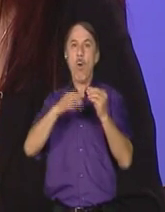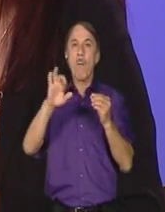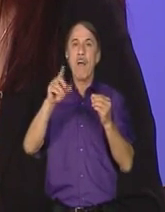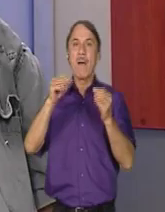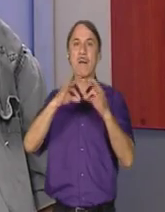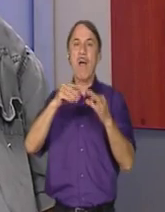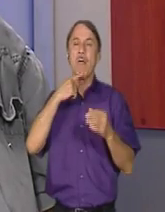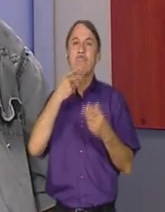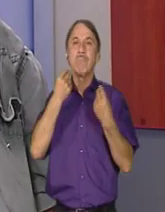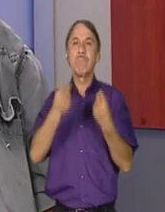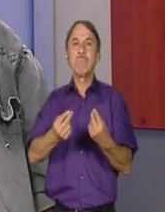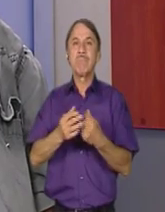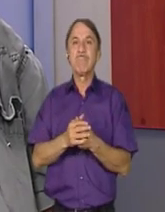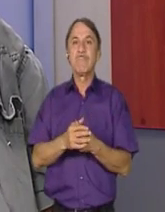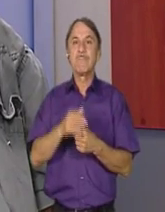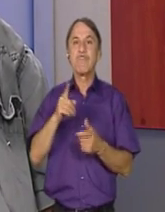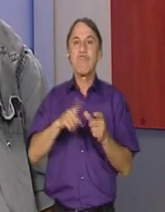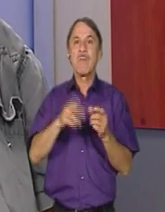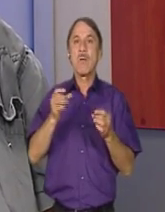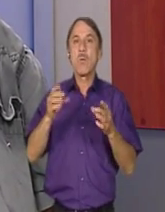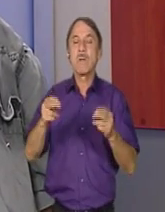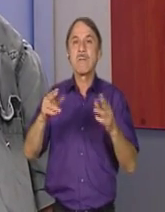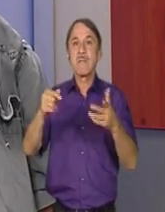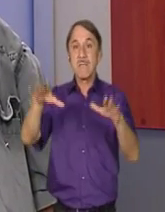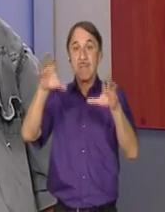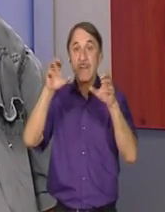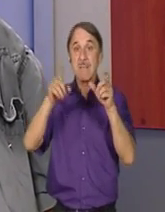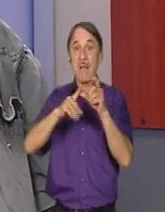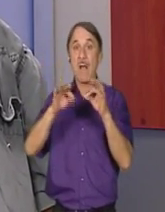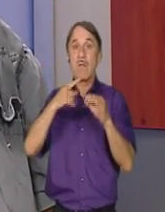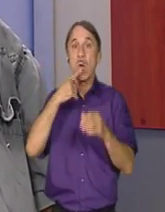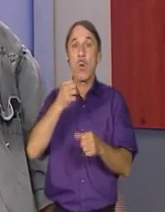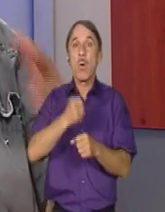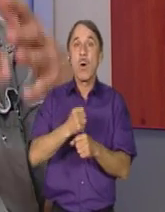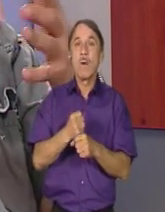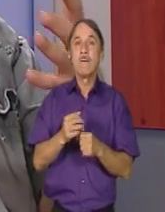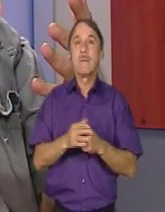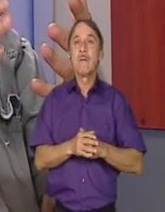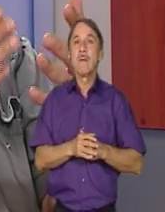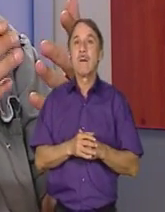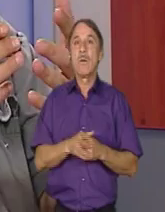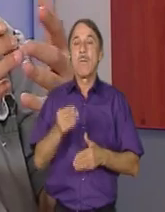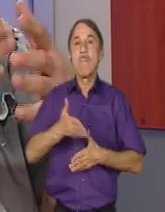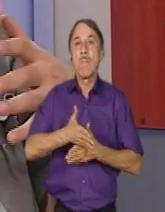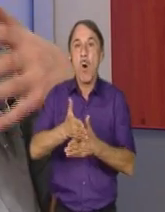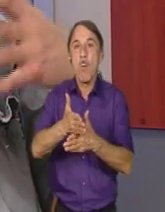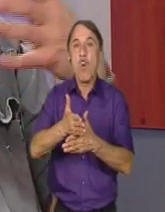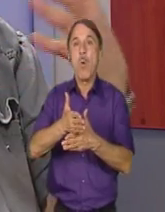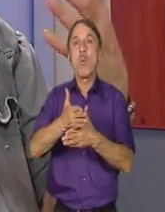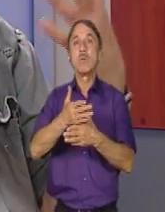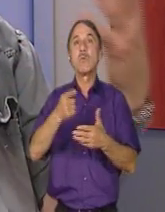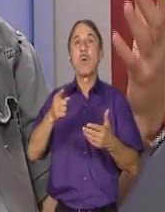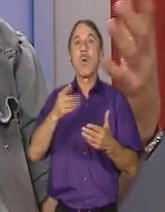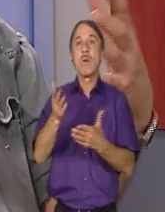opere, koja je inače dobra opera, na ulice, med svet, da razbiju tu